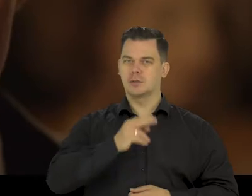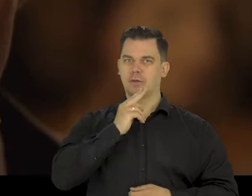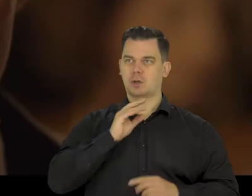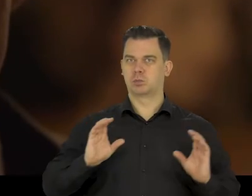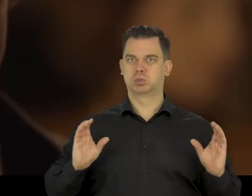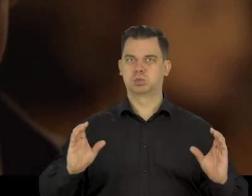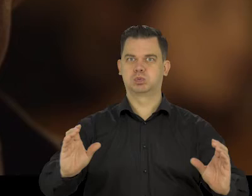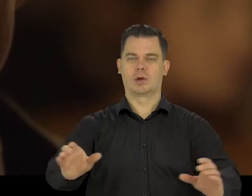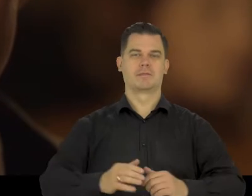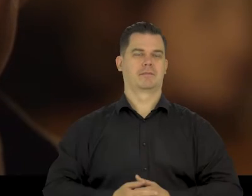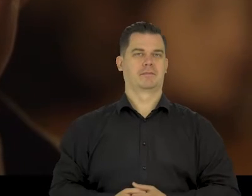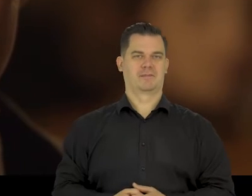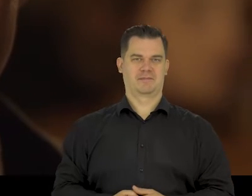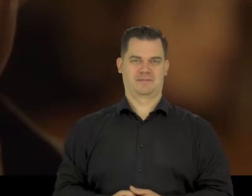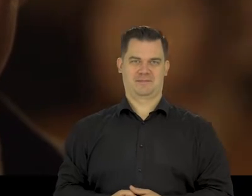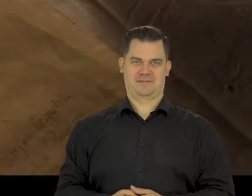wody.